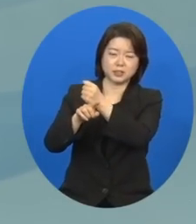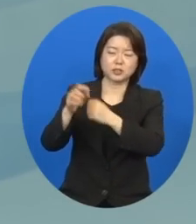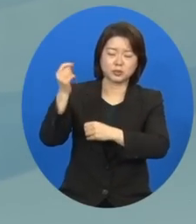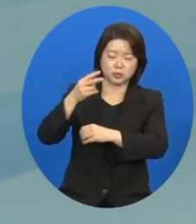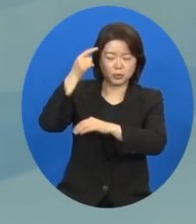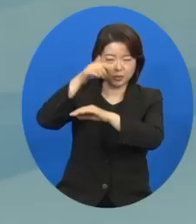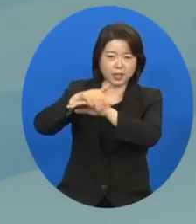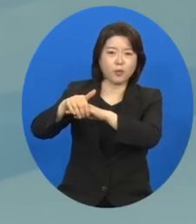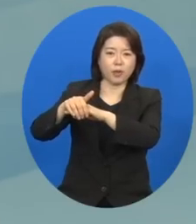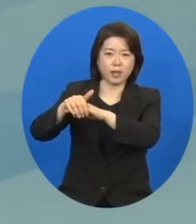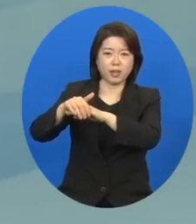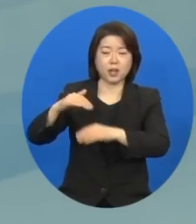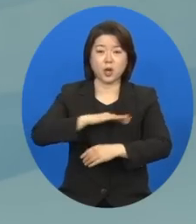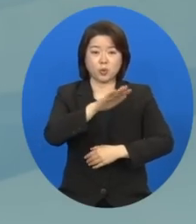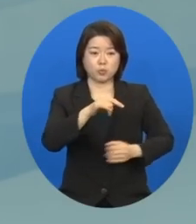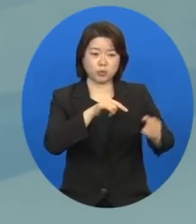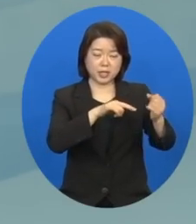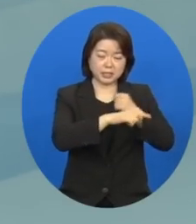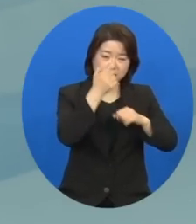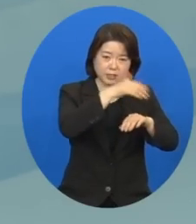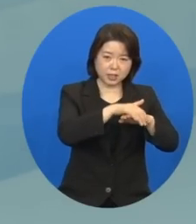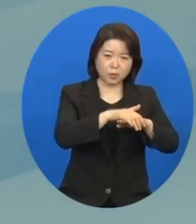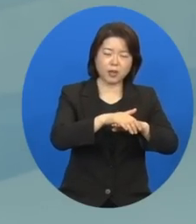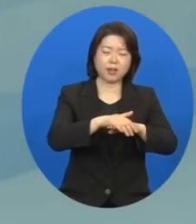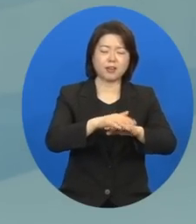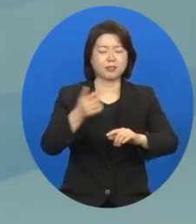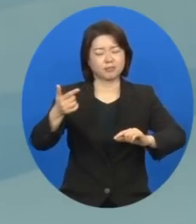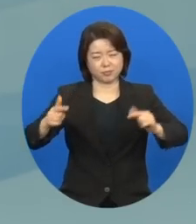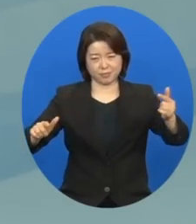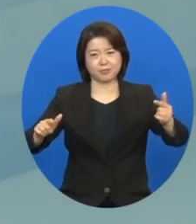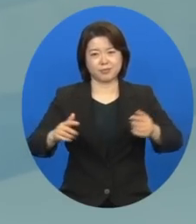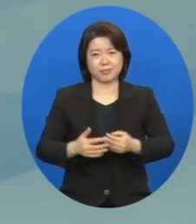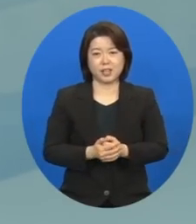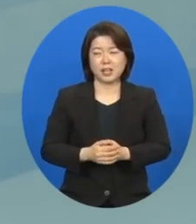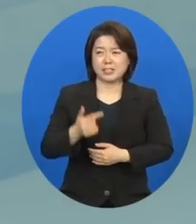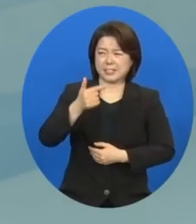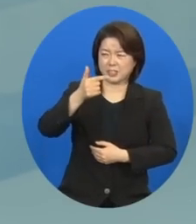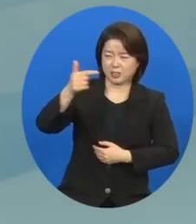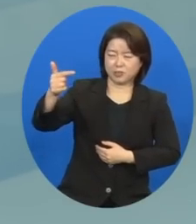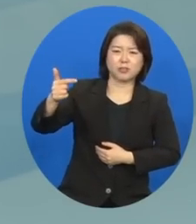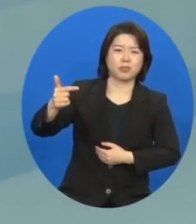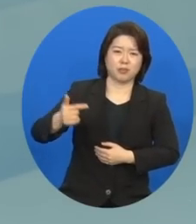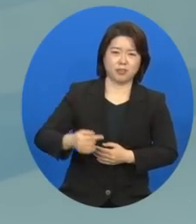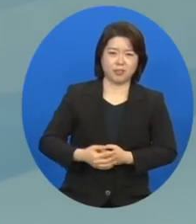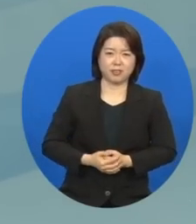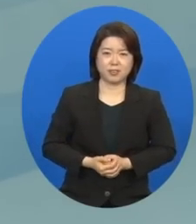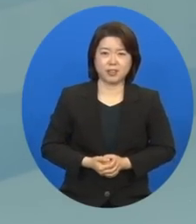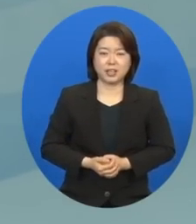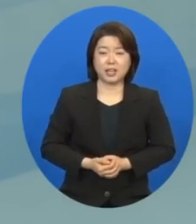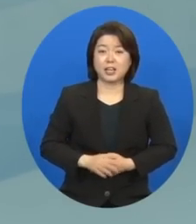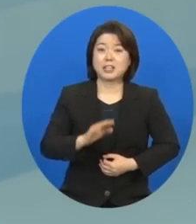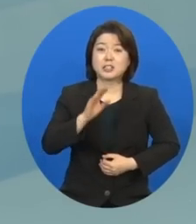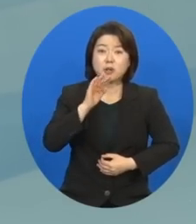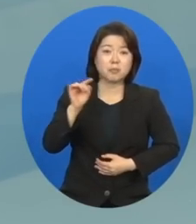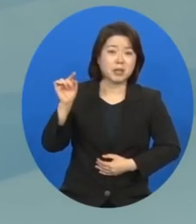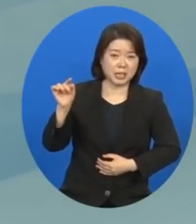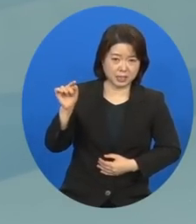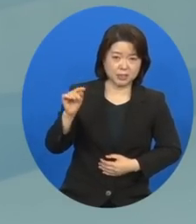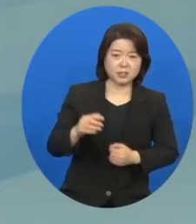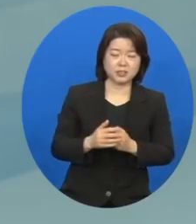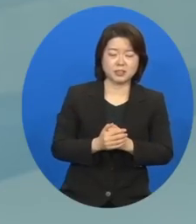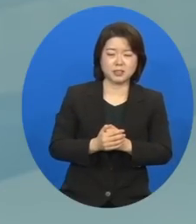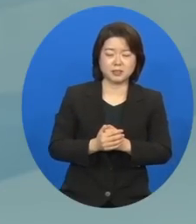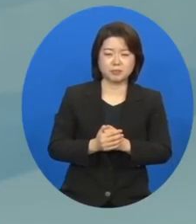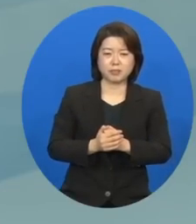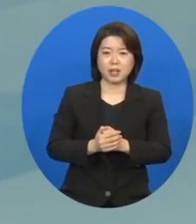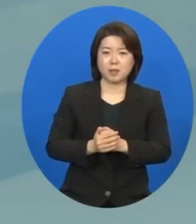계획과 우리의 뜻과 계획은 너무나 다르고 크다는 것입니다. 너무나 이것이